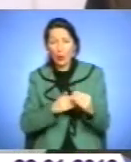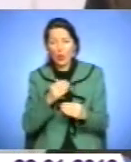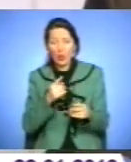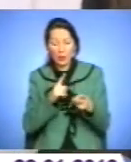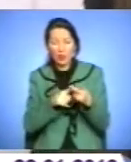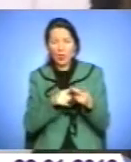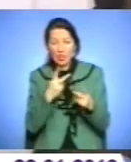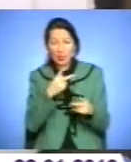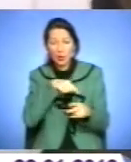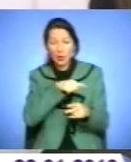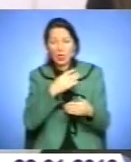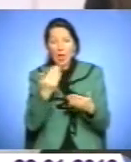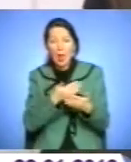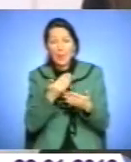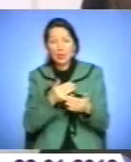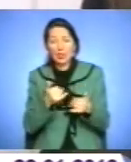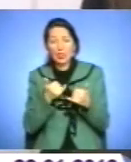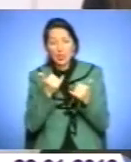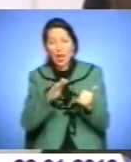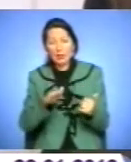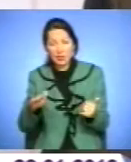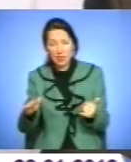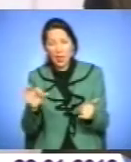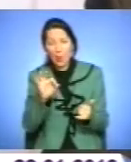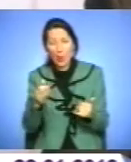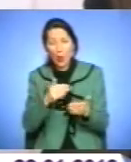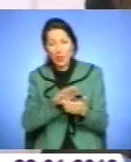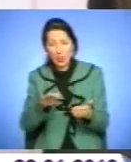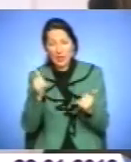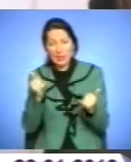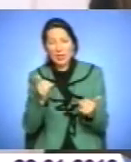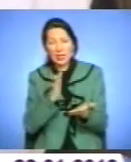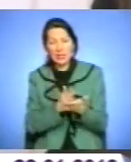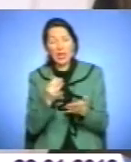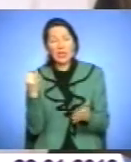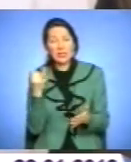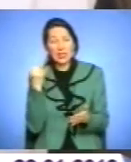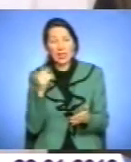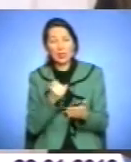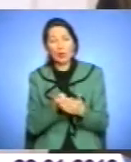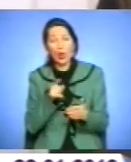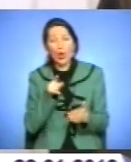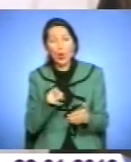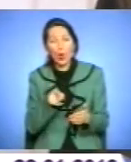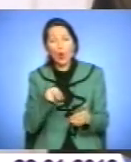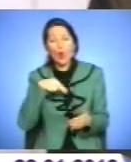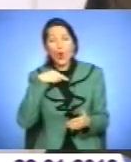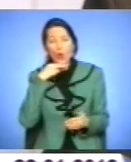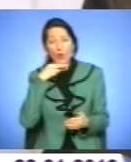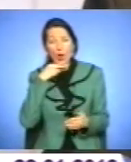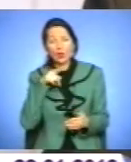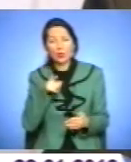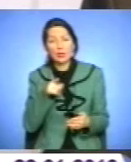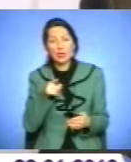дітей, чи про дітей, там, чи для дітей, це одне. Ну зараз справді є інтерес до того і увага до